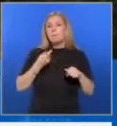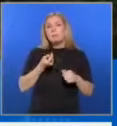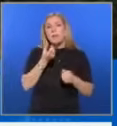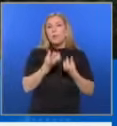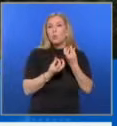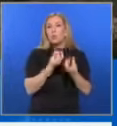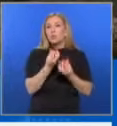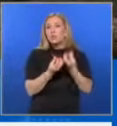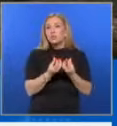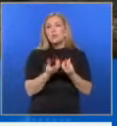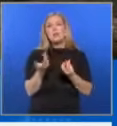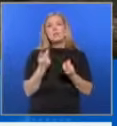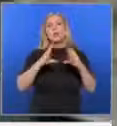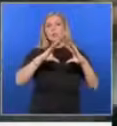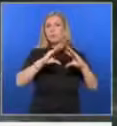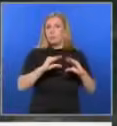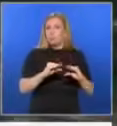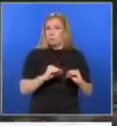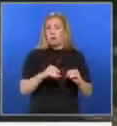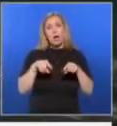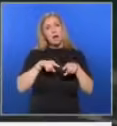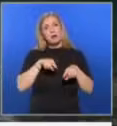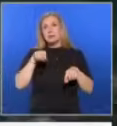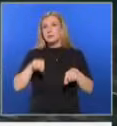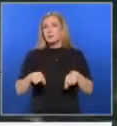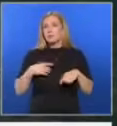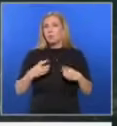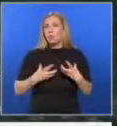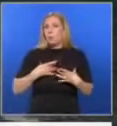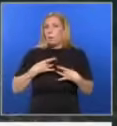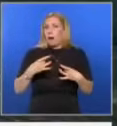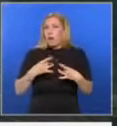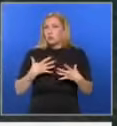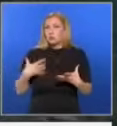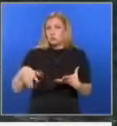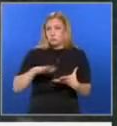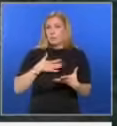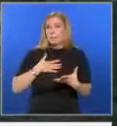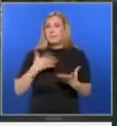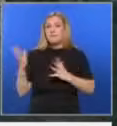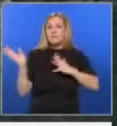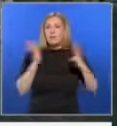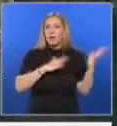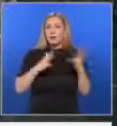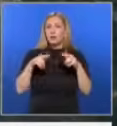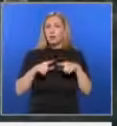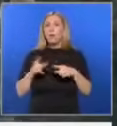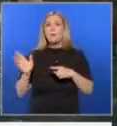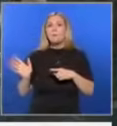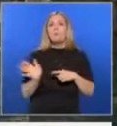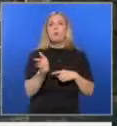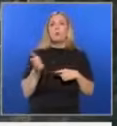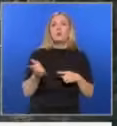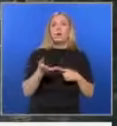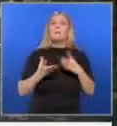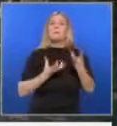огнище и е било потушено. Но сега опасността е много голяма. Вие виждате и в момента има вятър, който бута пожара надолу